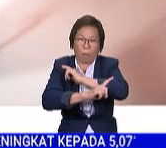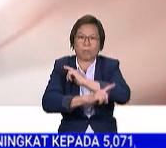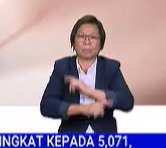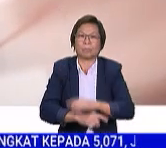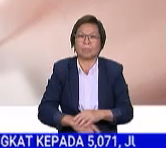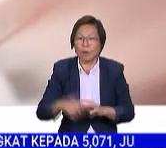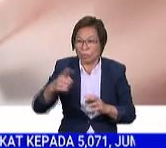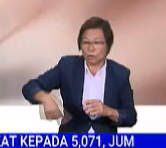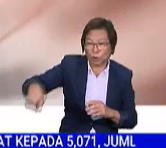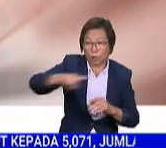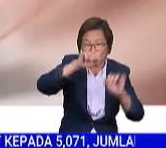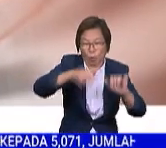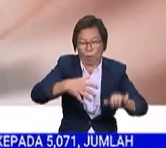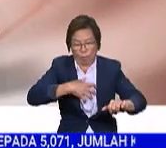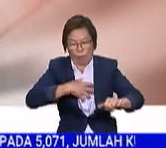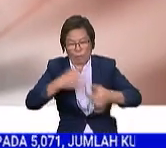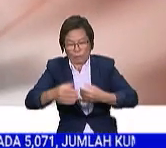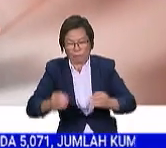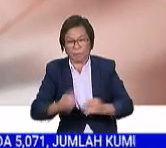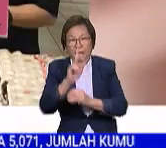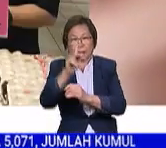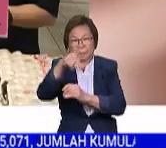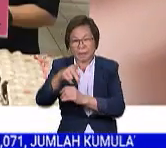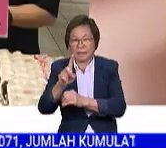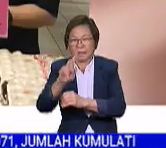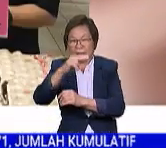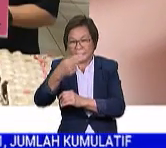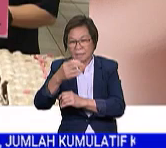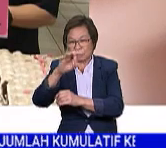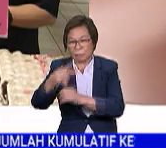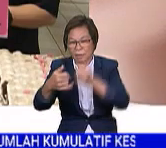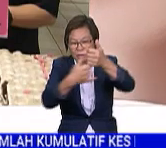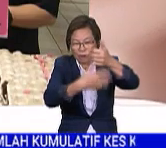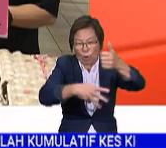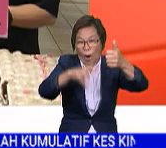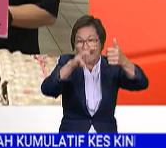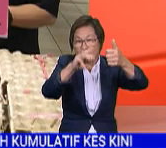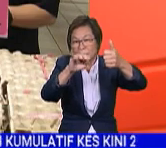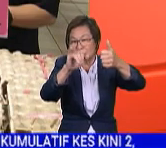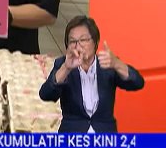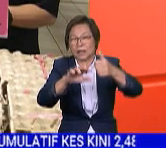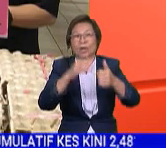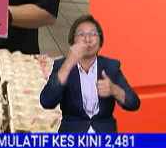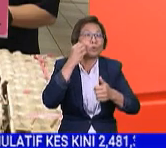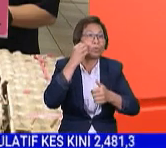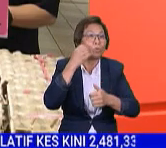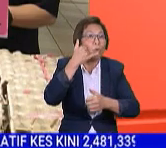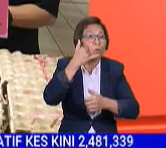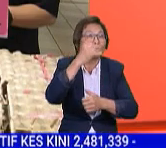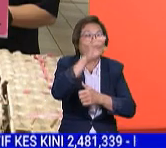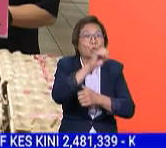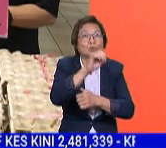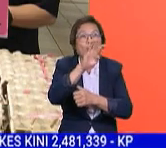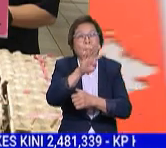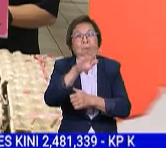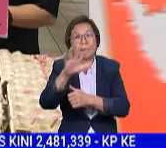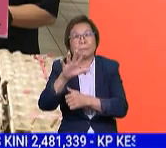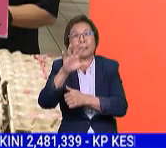orang ramai boleh membuat aduan ke pejabat kepedean ecb cawangan Merry ditalian kosong 854